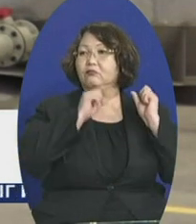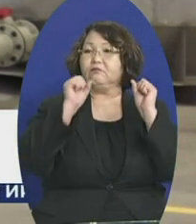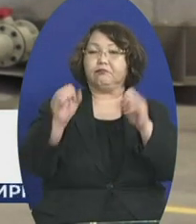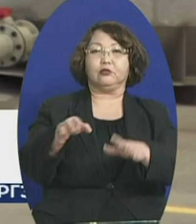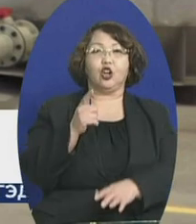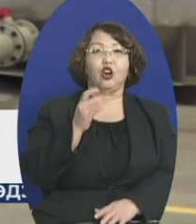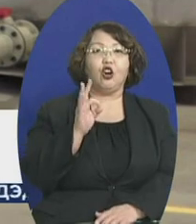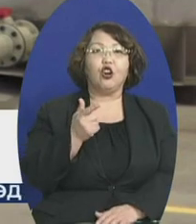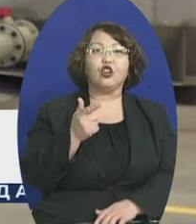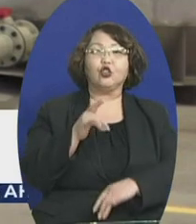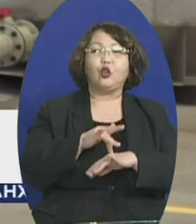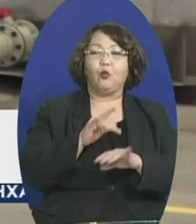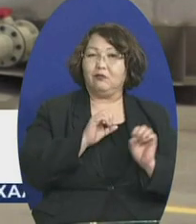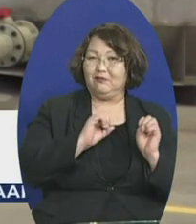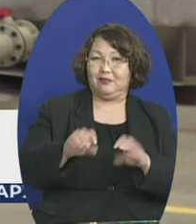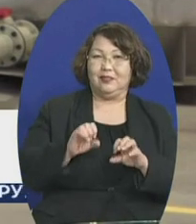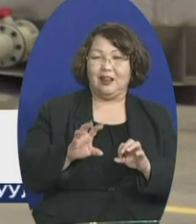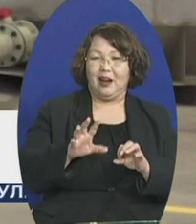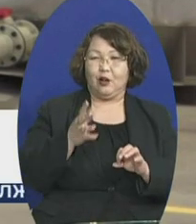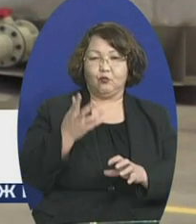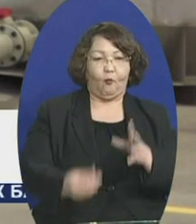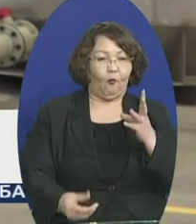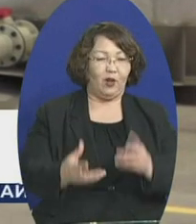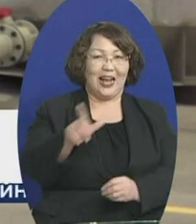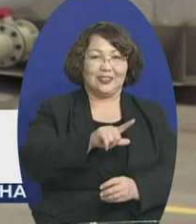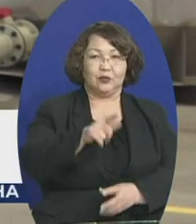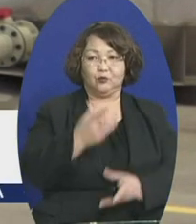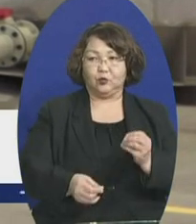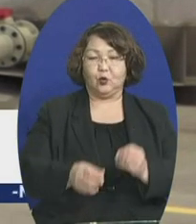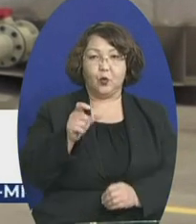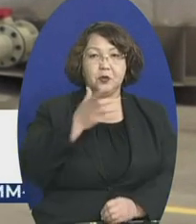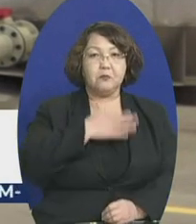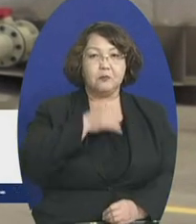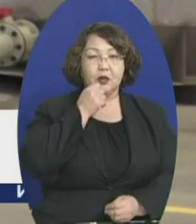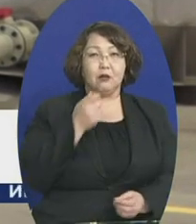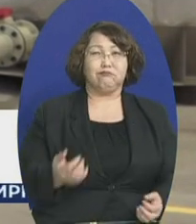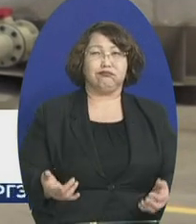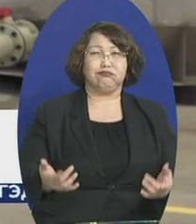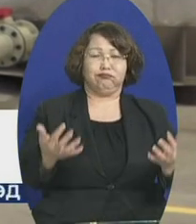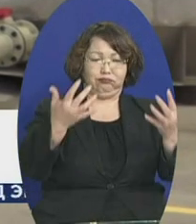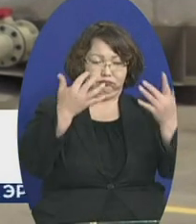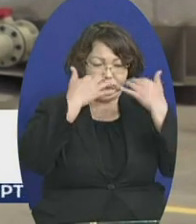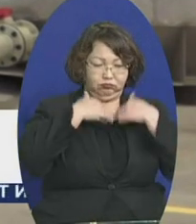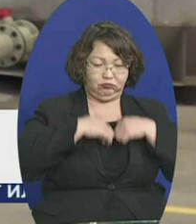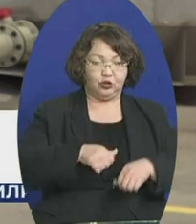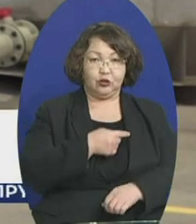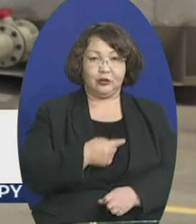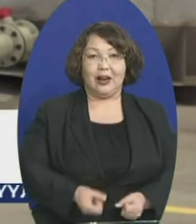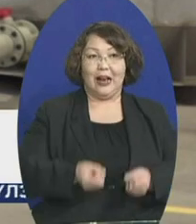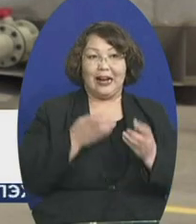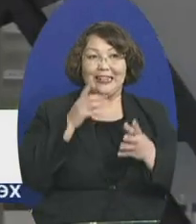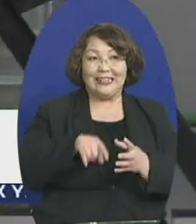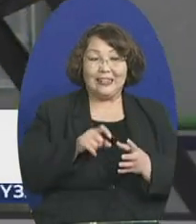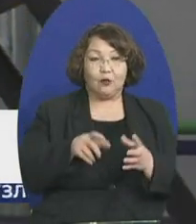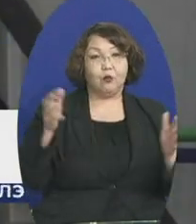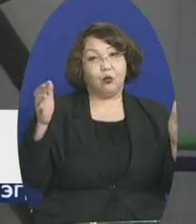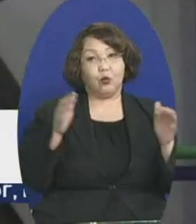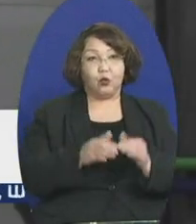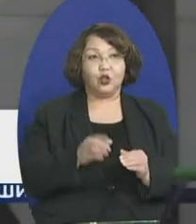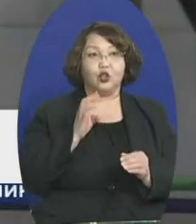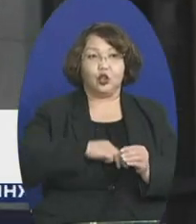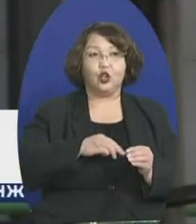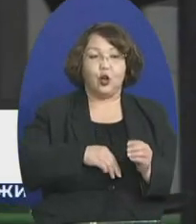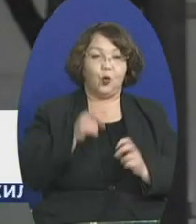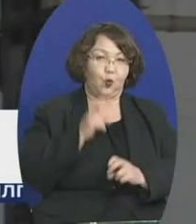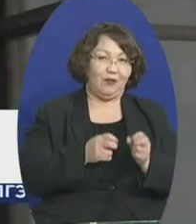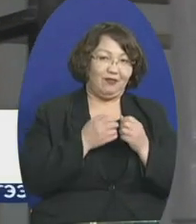орчинд олон цаашлаад хүний эрүүл мэндэд сөрөг нөлөө үзүүлдэг. Энэхүү сөрөг нөлөөллийг бууруулах зорилгоор энэхүү үйлдвэр ашиглалтанд орсон байна. За миний ард